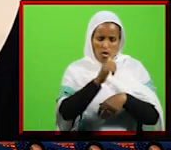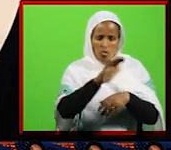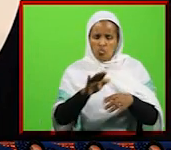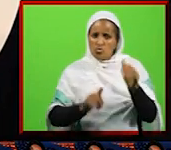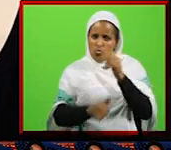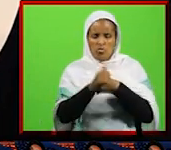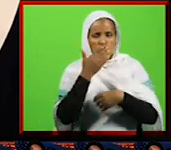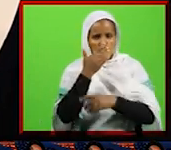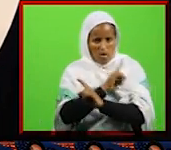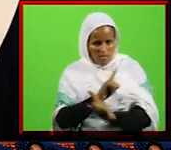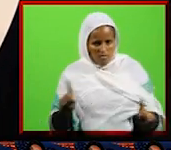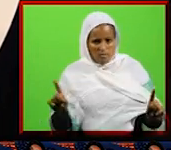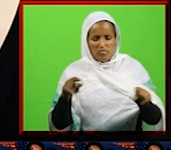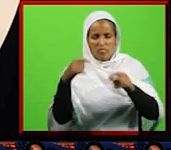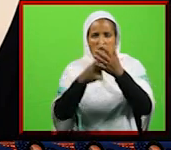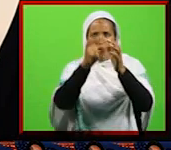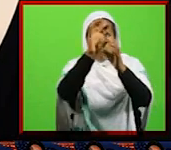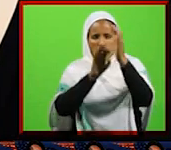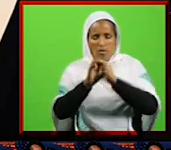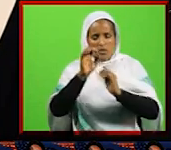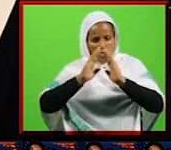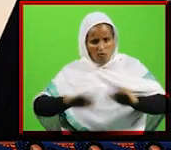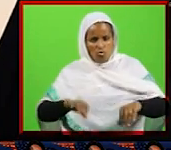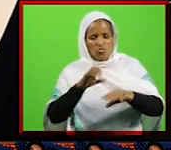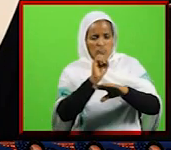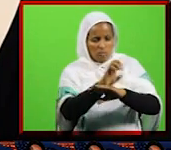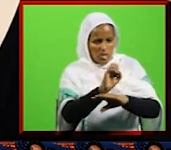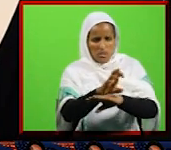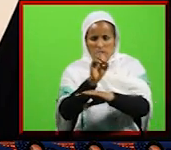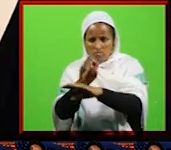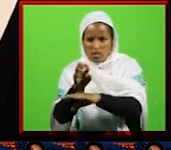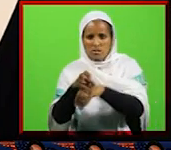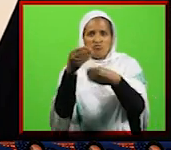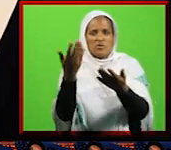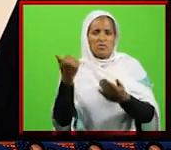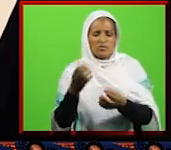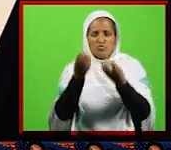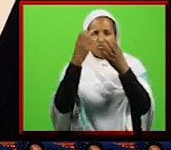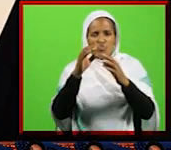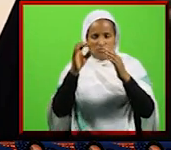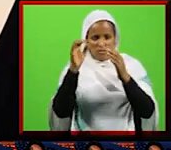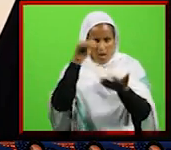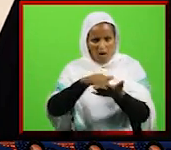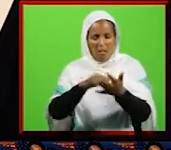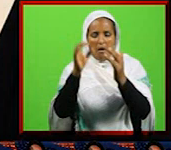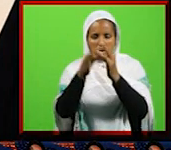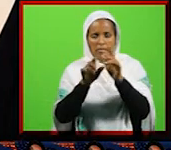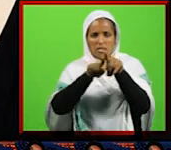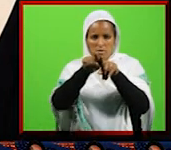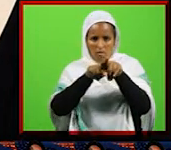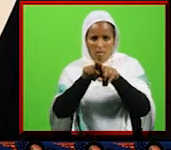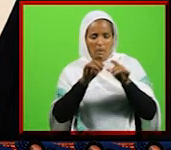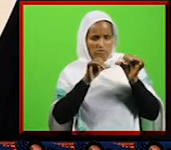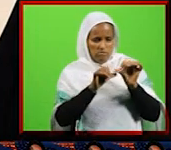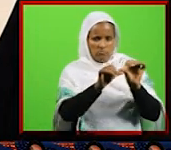ነው መዋቅራችሁ ልታፈርሱ ነው እያሉ የሚሰጡት የሽምግልና ህይወት ትልቅ ነገር ነው። ብዙ ትዳሮች ሲታነጹና የተበተኑ ሀብቶች